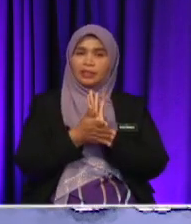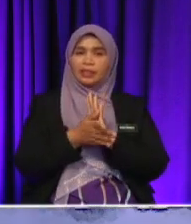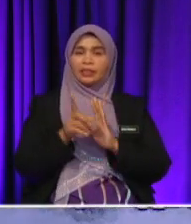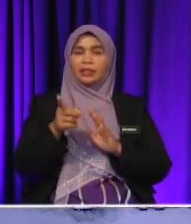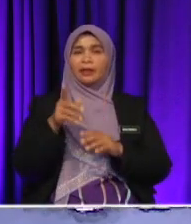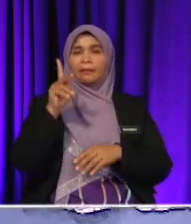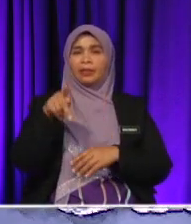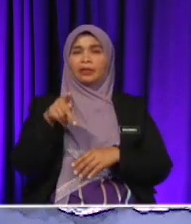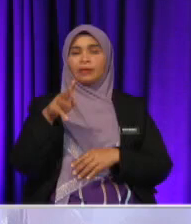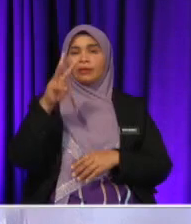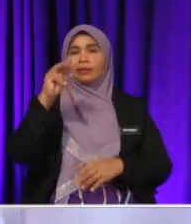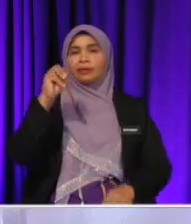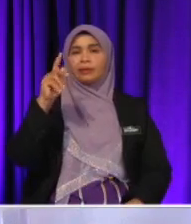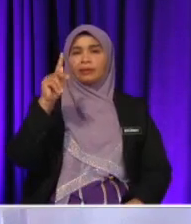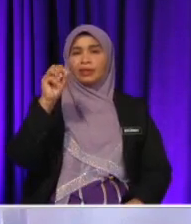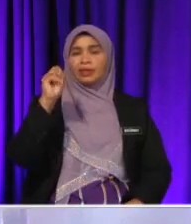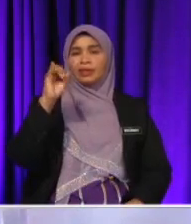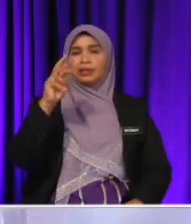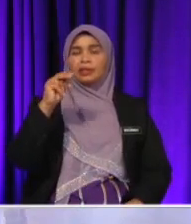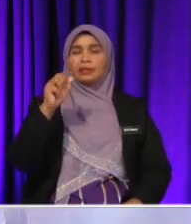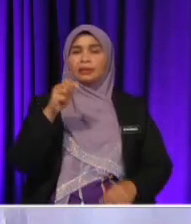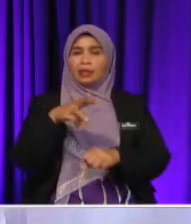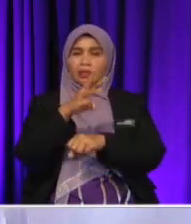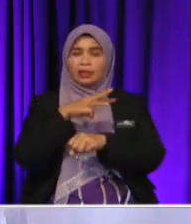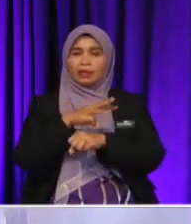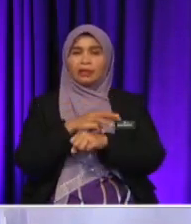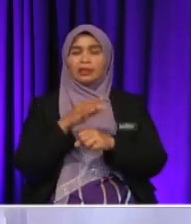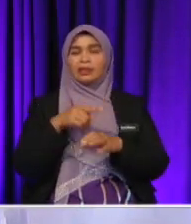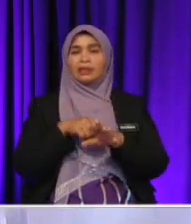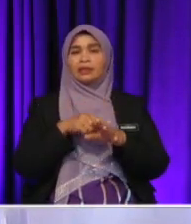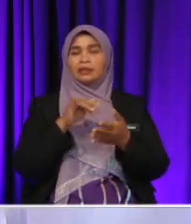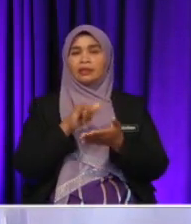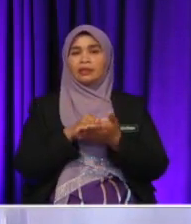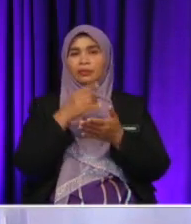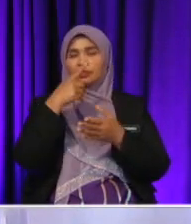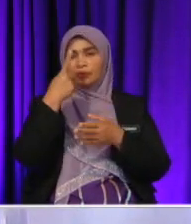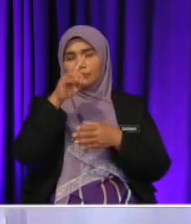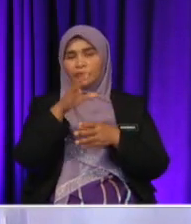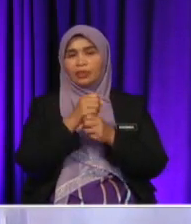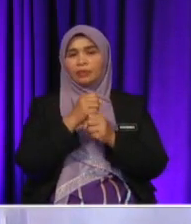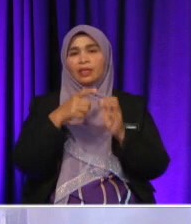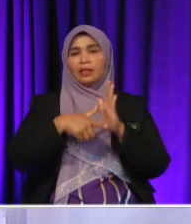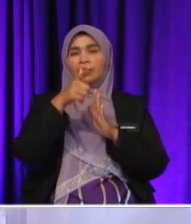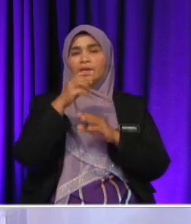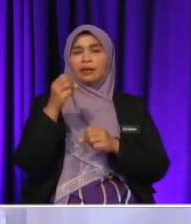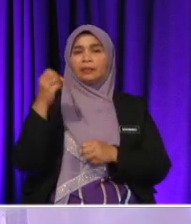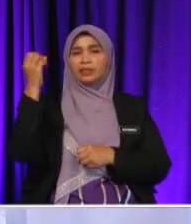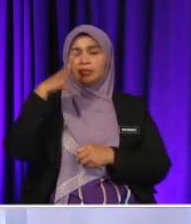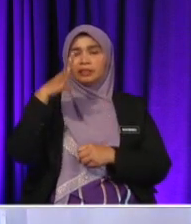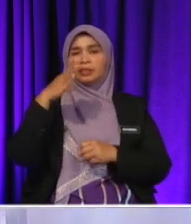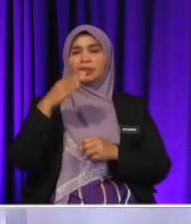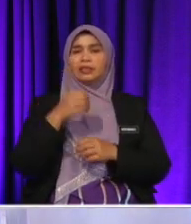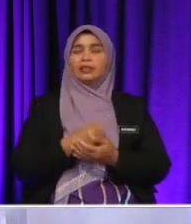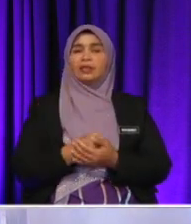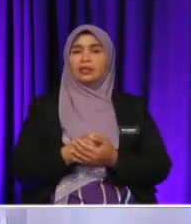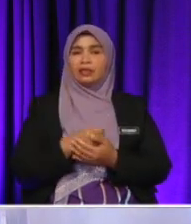itu maksimalkan kawasan daun itu untuk mendapatkan lebih cahaya matahari nomor 2